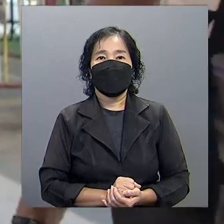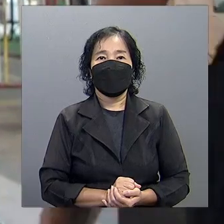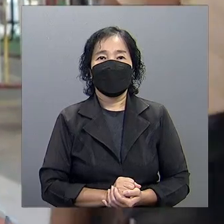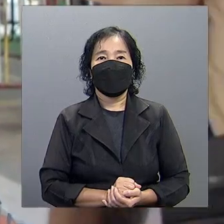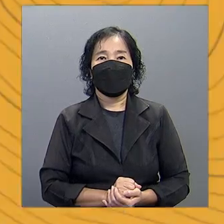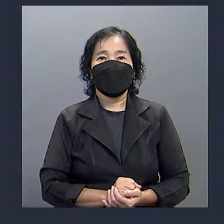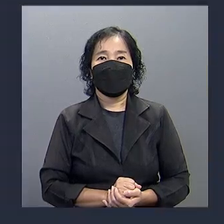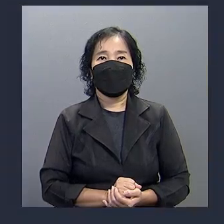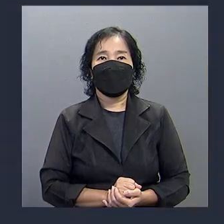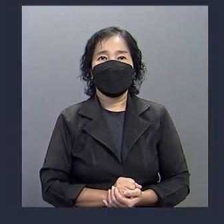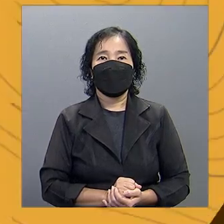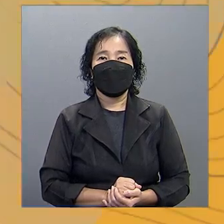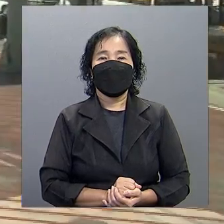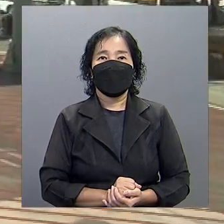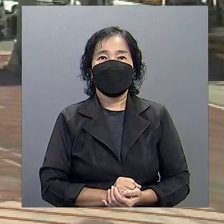thank you, man. Of course.